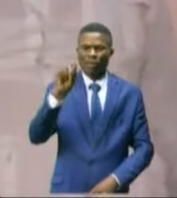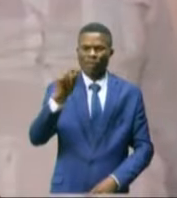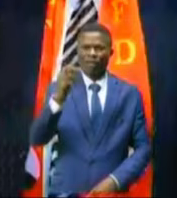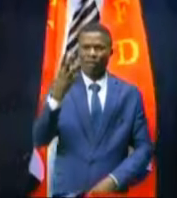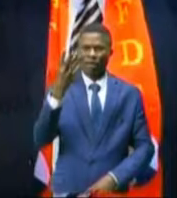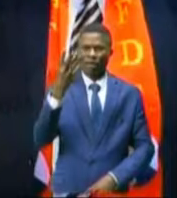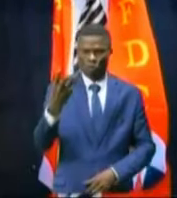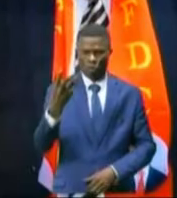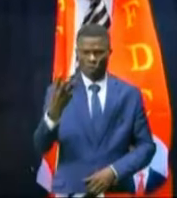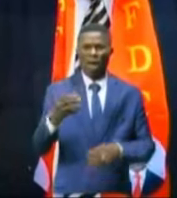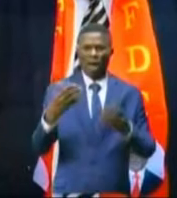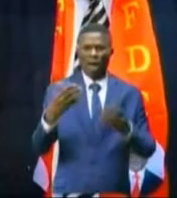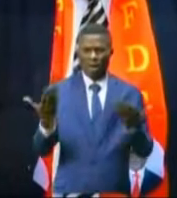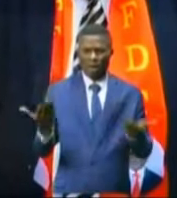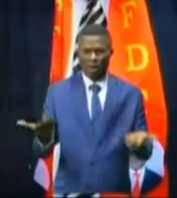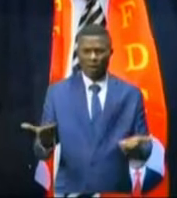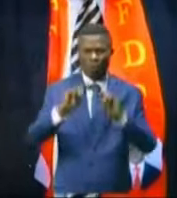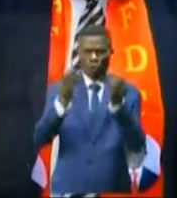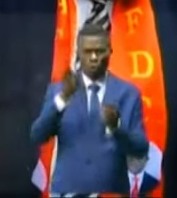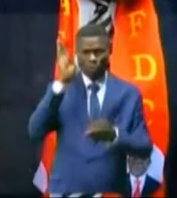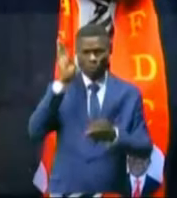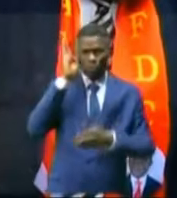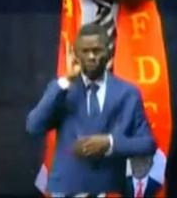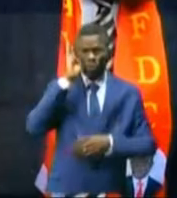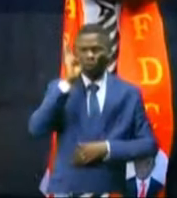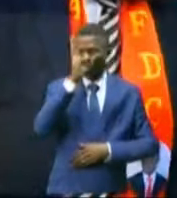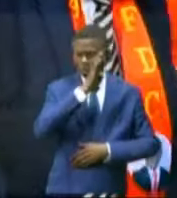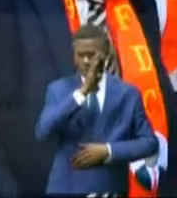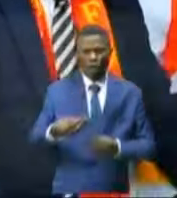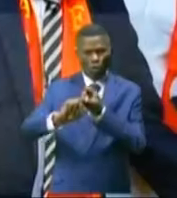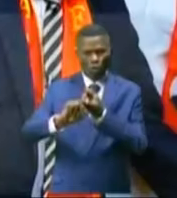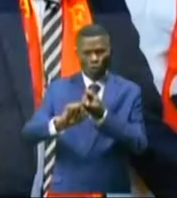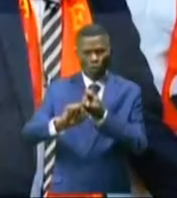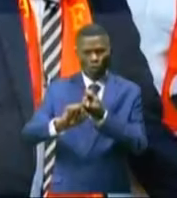Du reste, le baptiste réitère l'agence